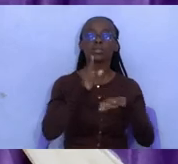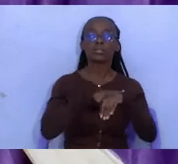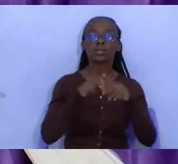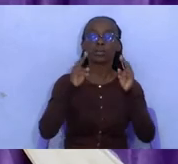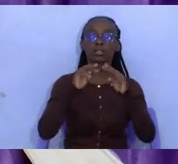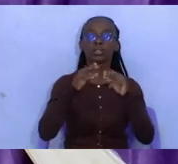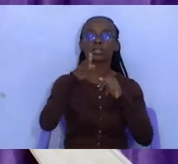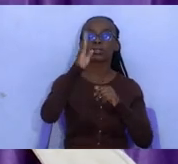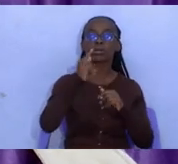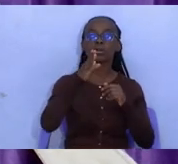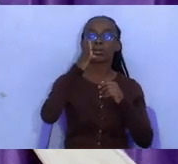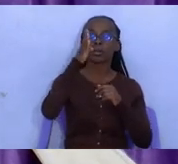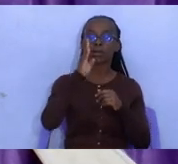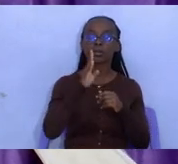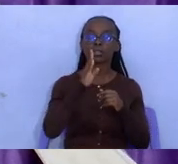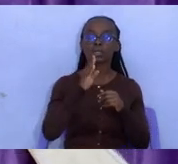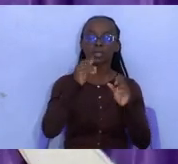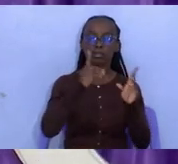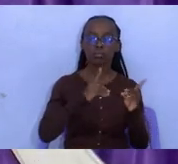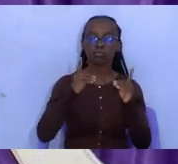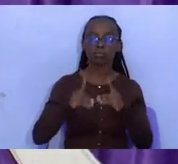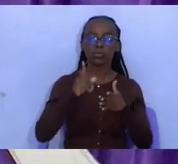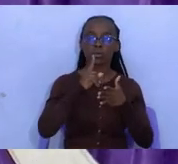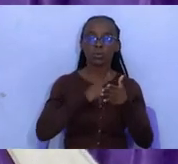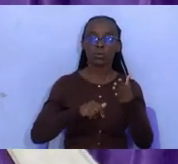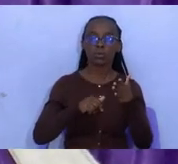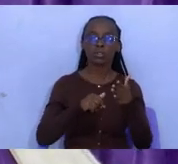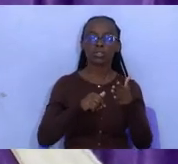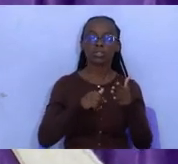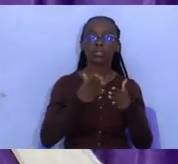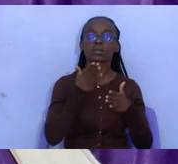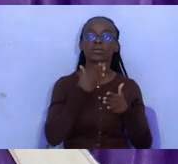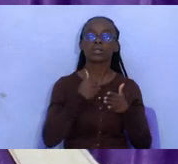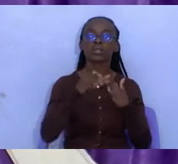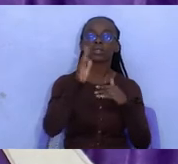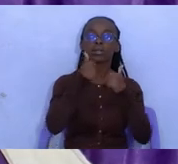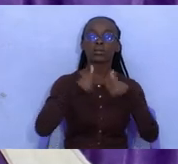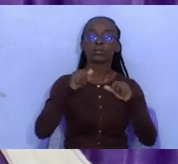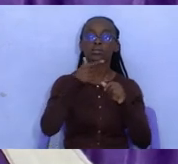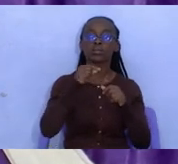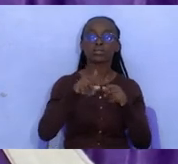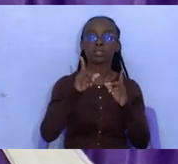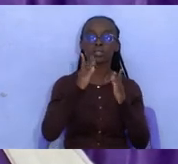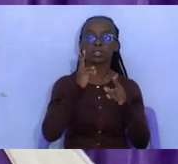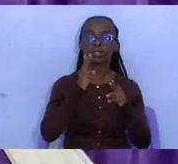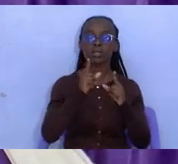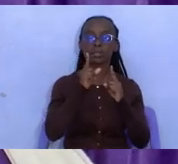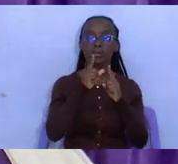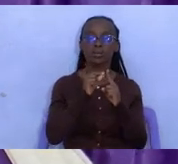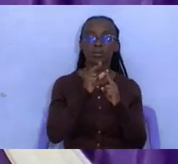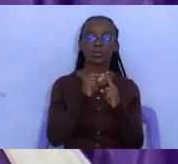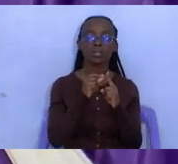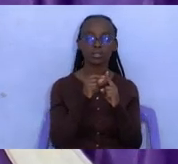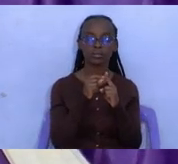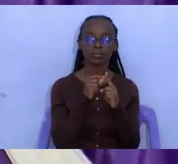Bwana Mungu alimfanikisha. Na Mungu abariki neno lake. Nasema Mungu